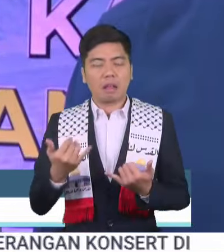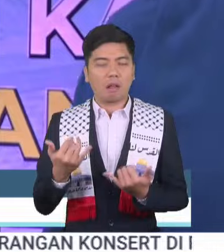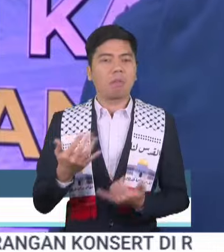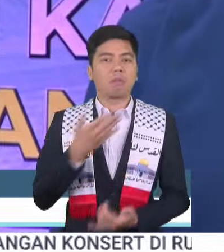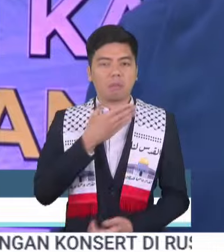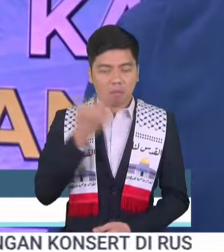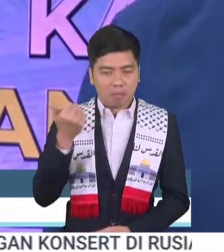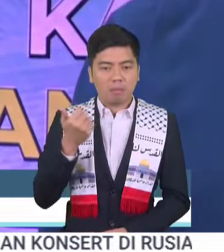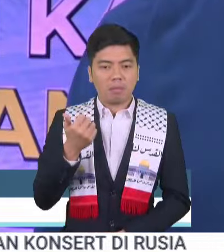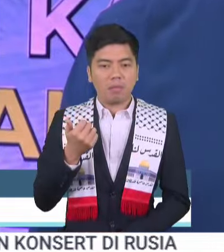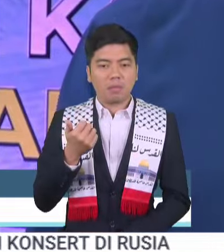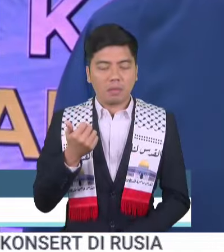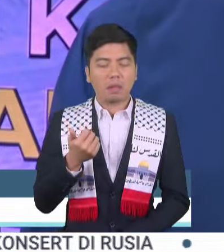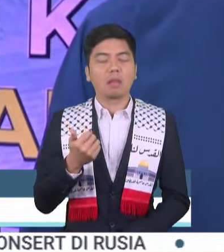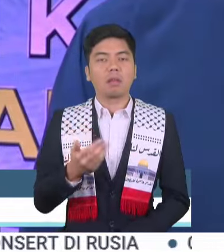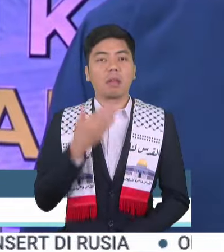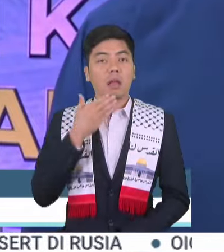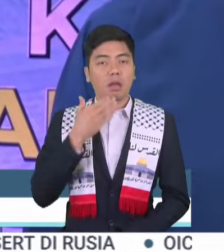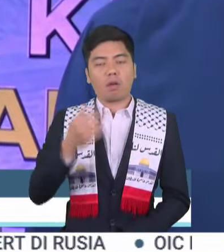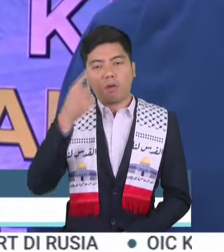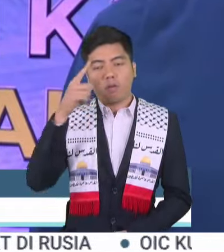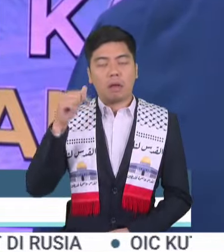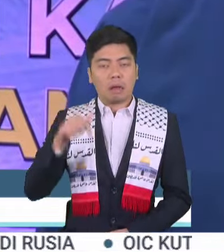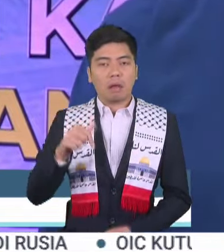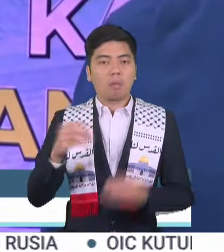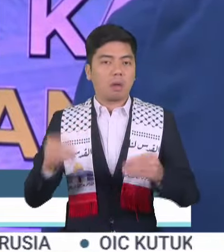Jadi projek ni memberi banyak